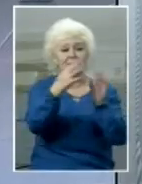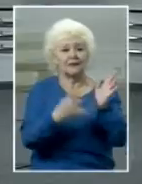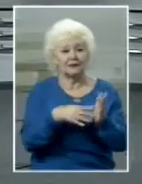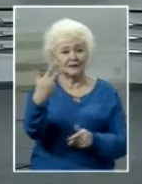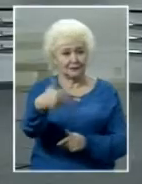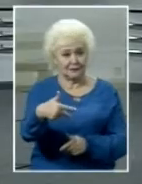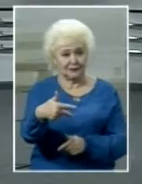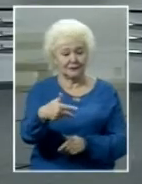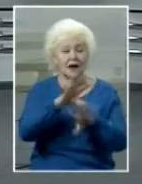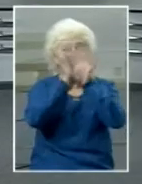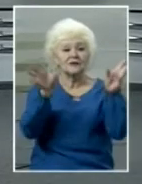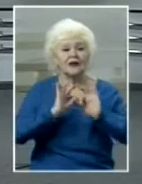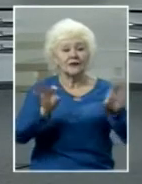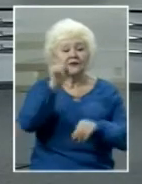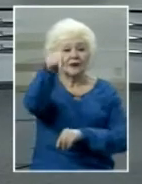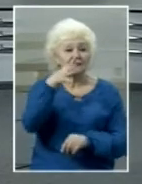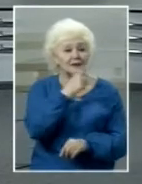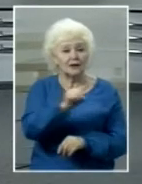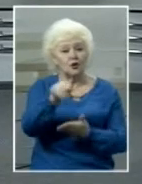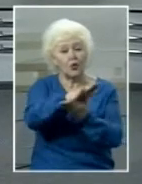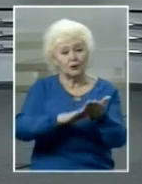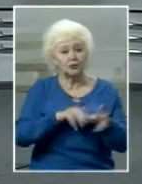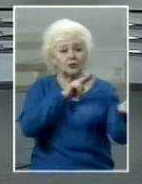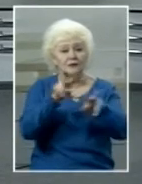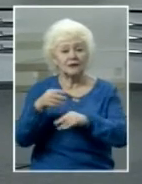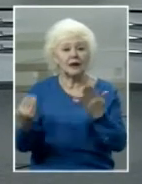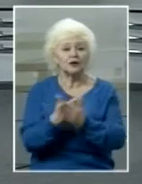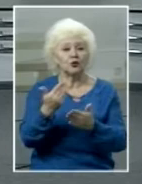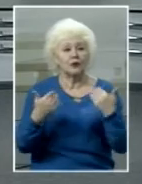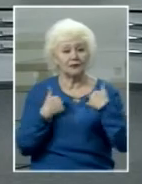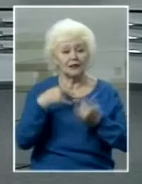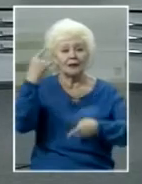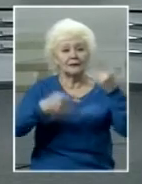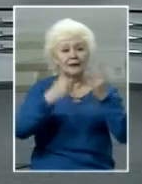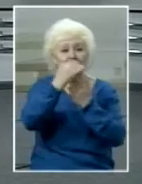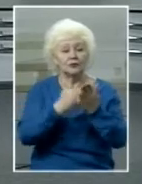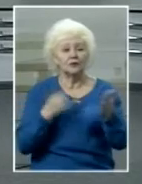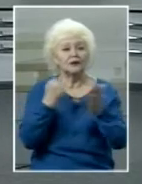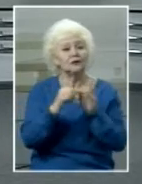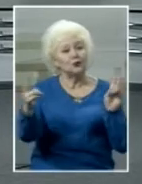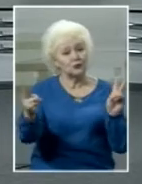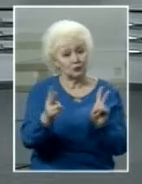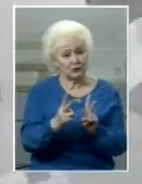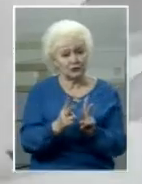19:30. Це вся інформація на цю годину. Продовжуйте слідкувати за новинами на нашому телеканалі. До зустрічі!